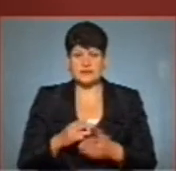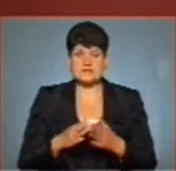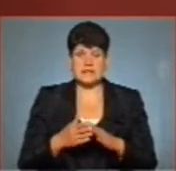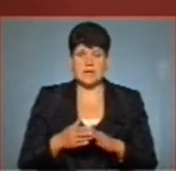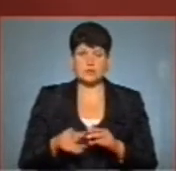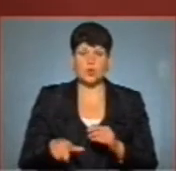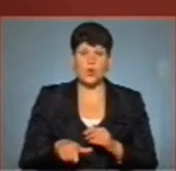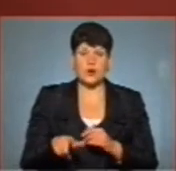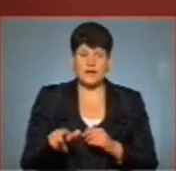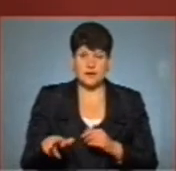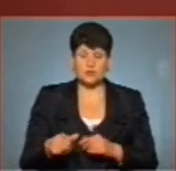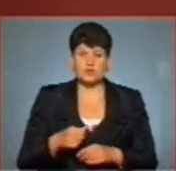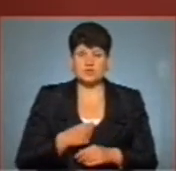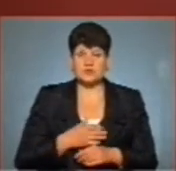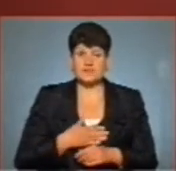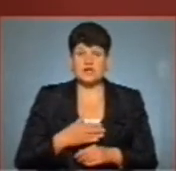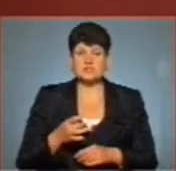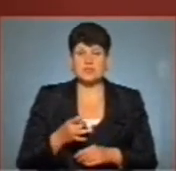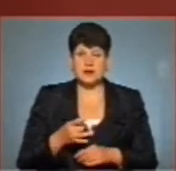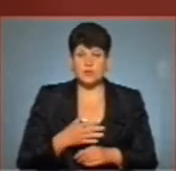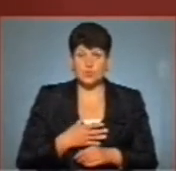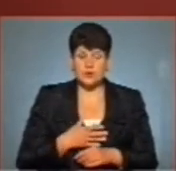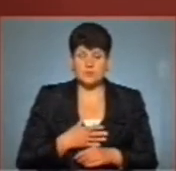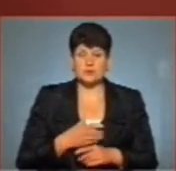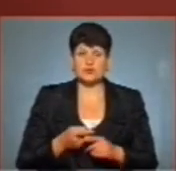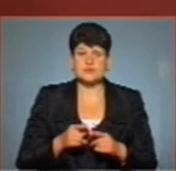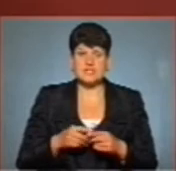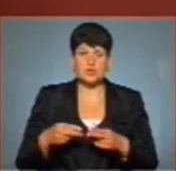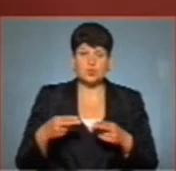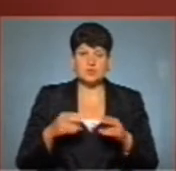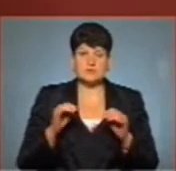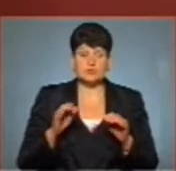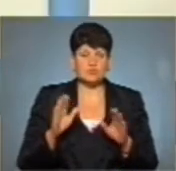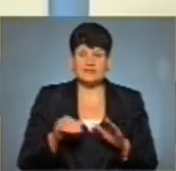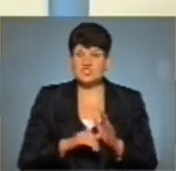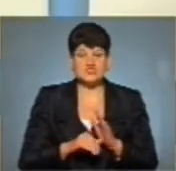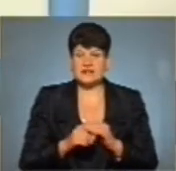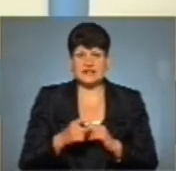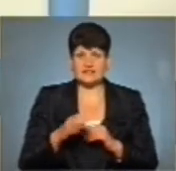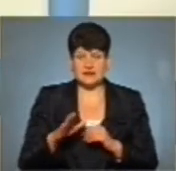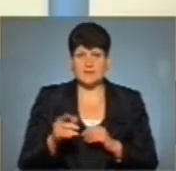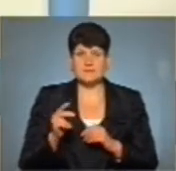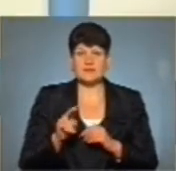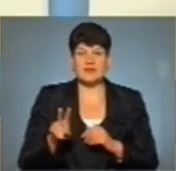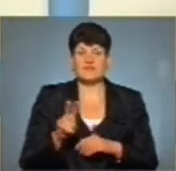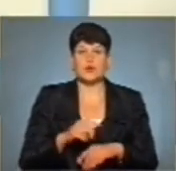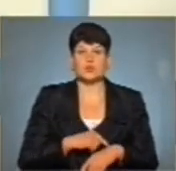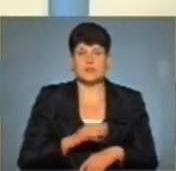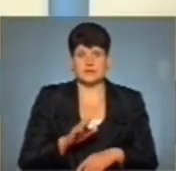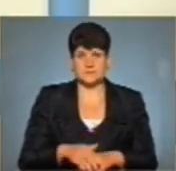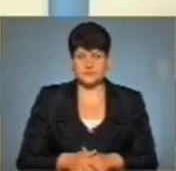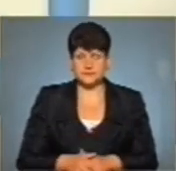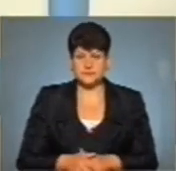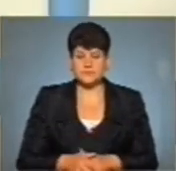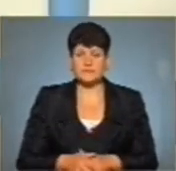доріг, на жаль, в наших районах, які є, то цей доїзд може бути не за 60 хвилин, а цілих півтора-дві години. Тобто,